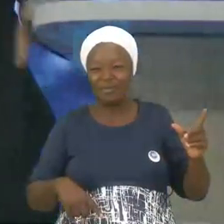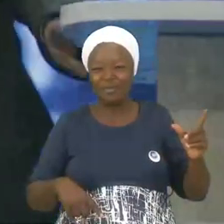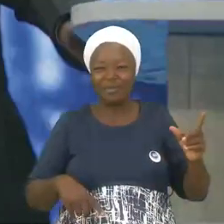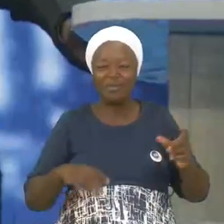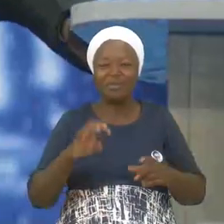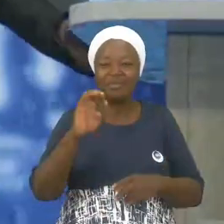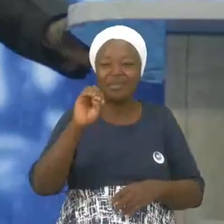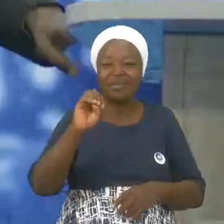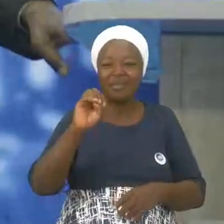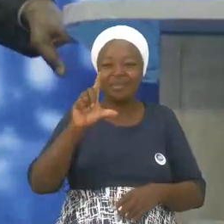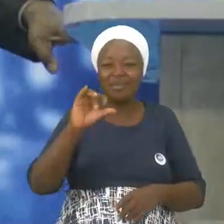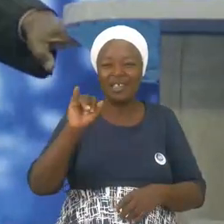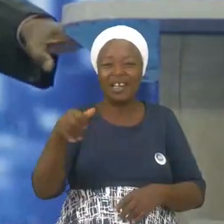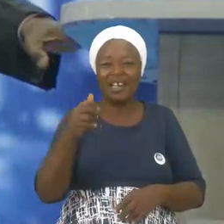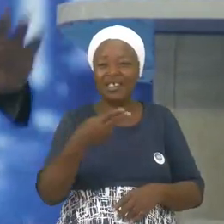Gloire à Dieu.